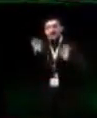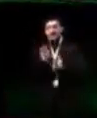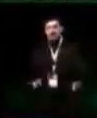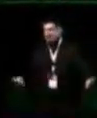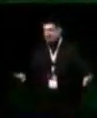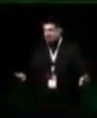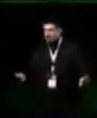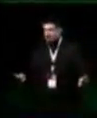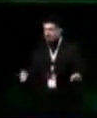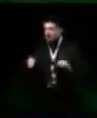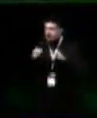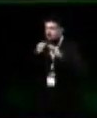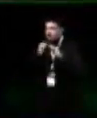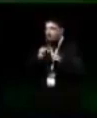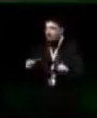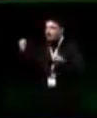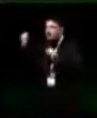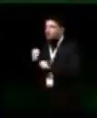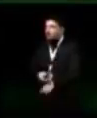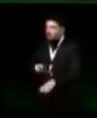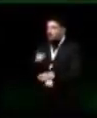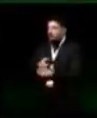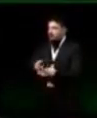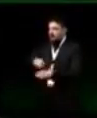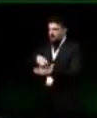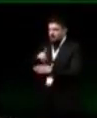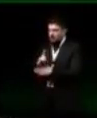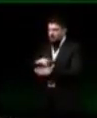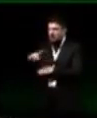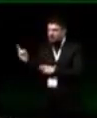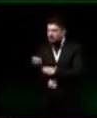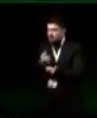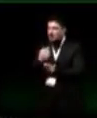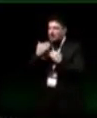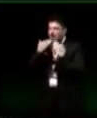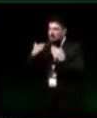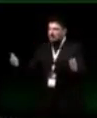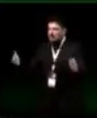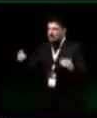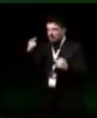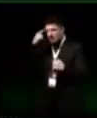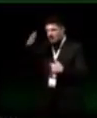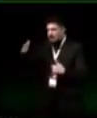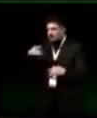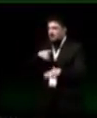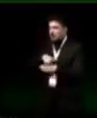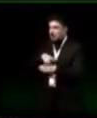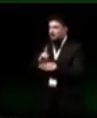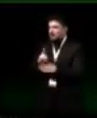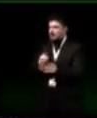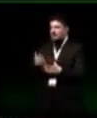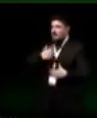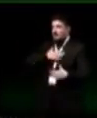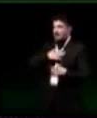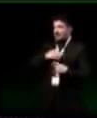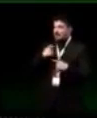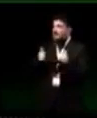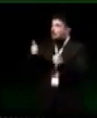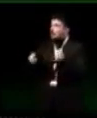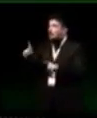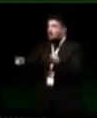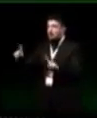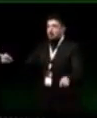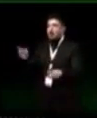Gentiloni, grazie ai fondatori del Partito Democratico, ma soprattutto grazie a chi sa che il PD non appartiene a qualcuno, il